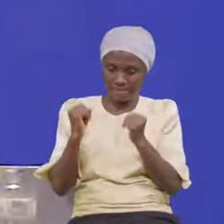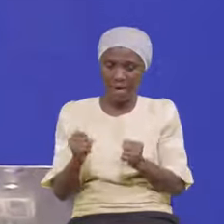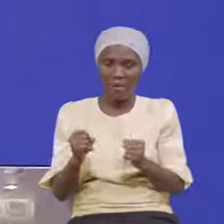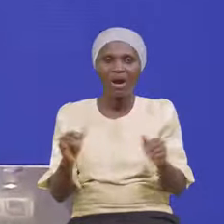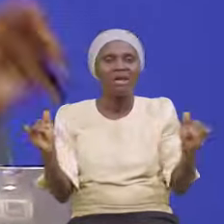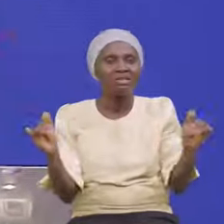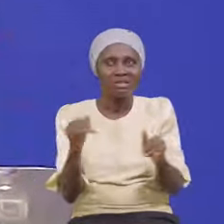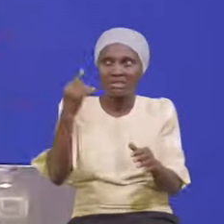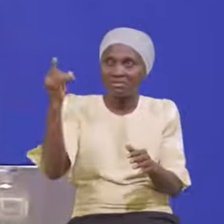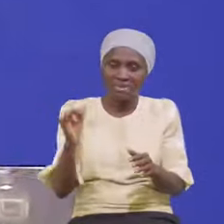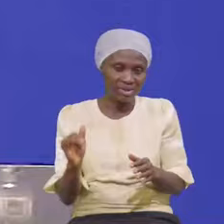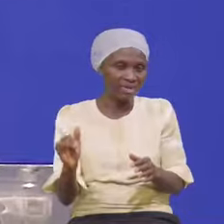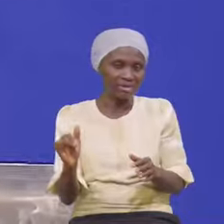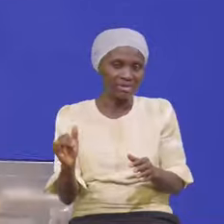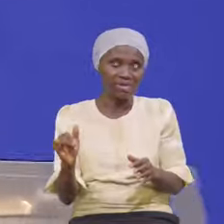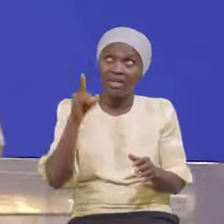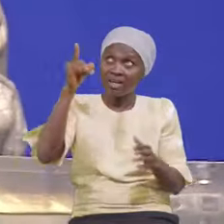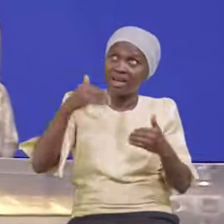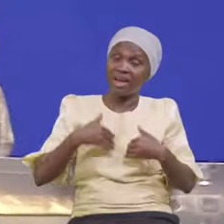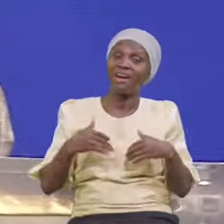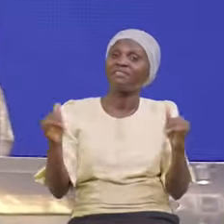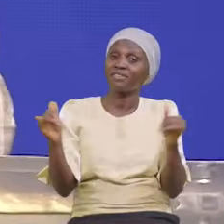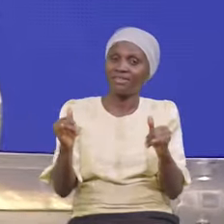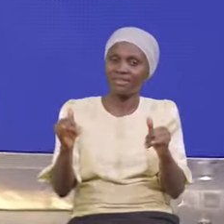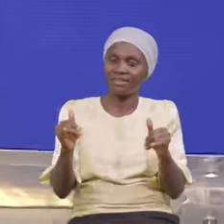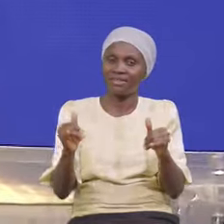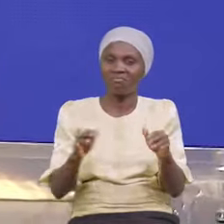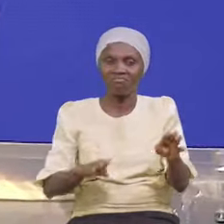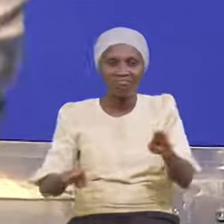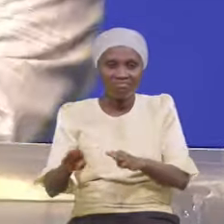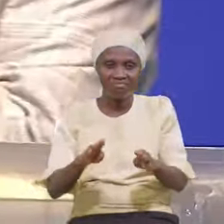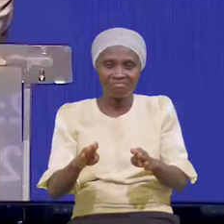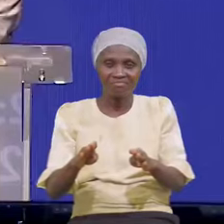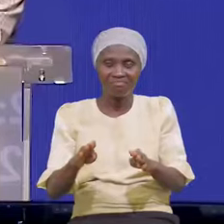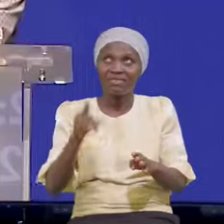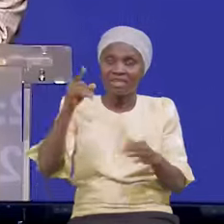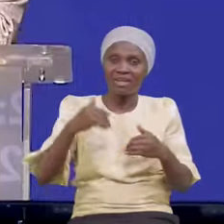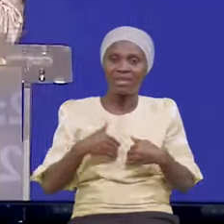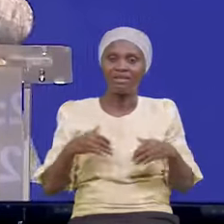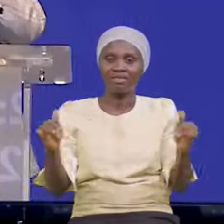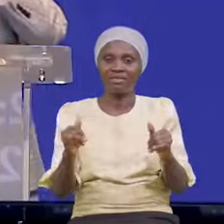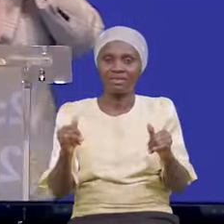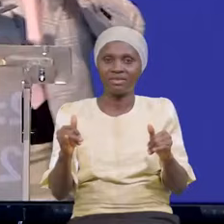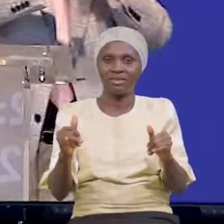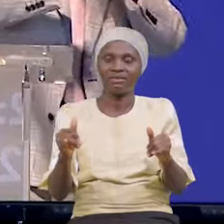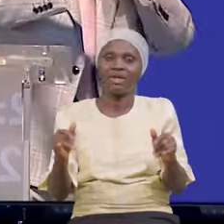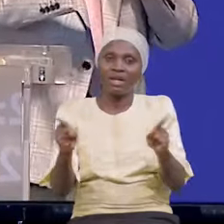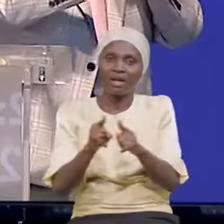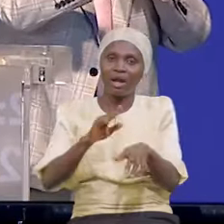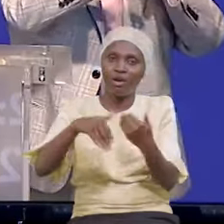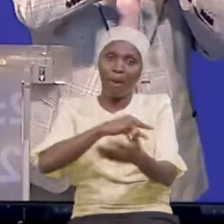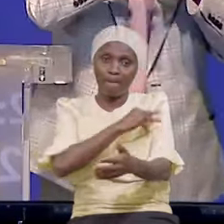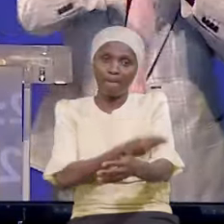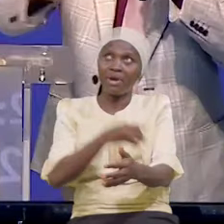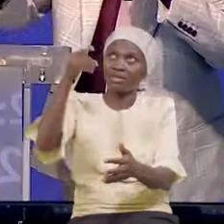same eternity, ade nityatvam undi, he has the same attributes, ade guna lakshanalu unnai, the almighty God has, sarva shaktulu kaligina